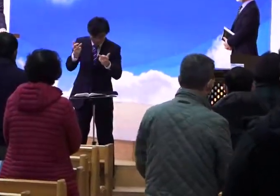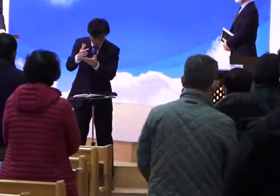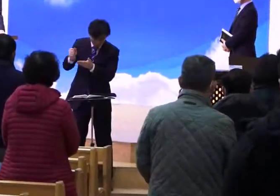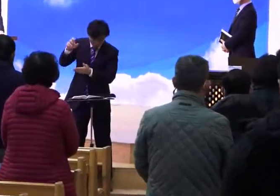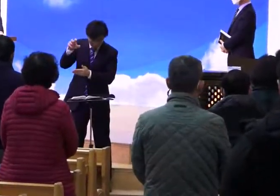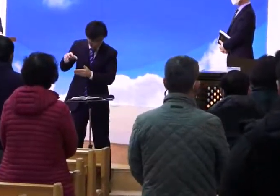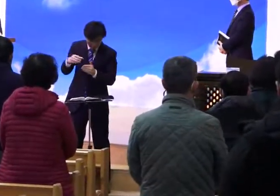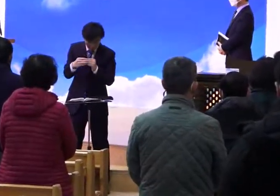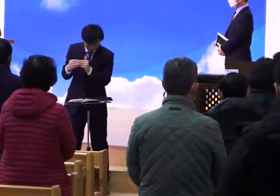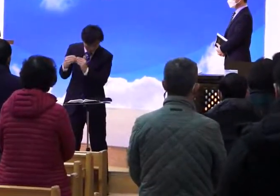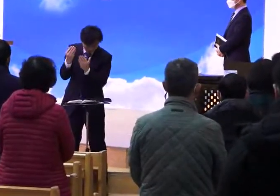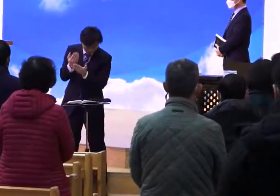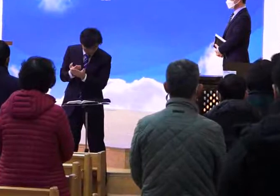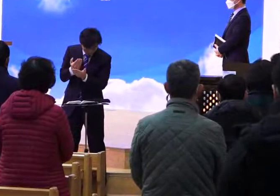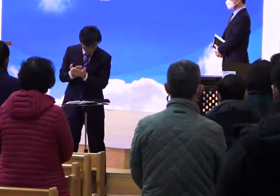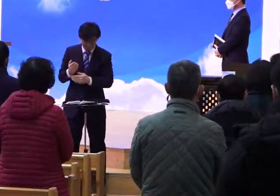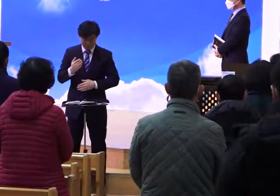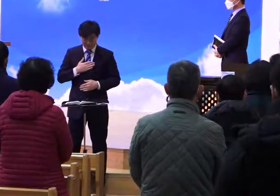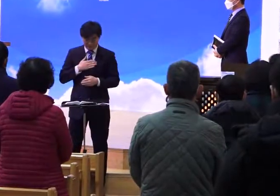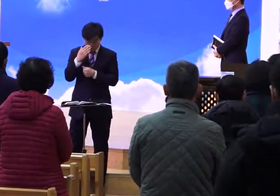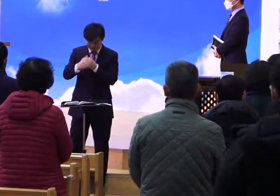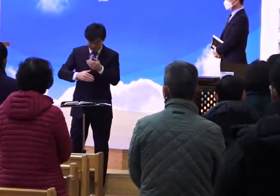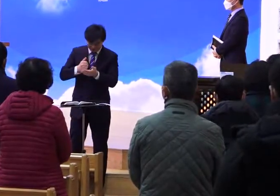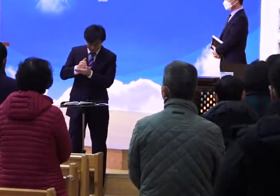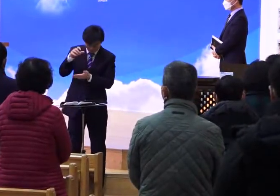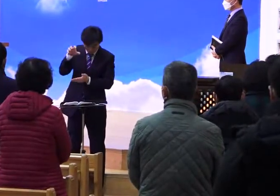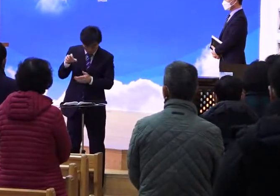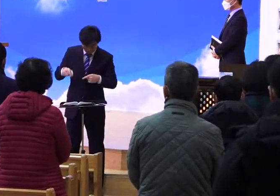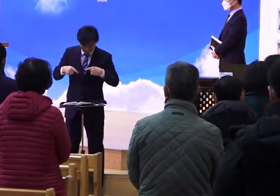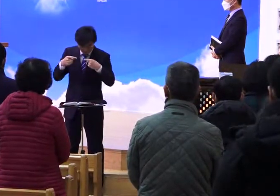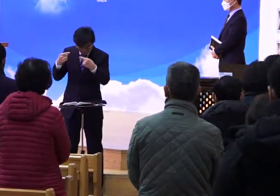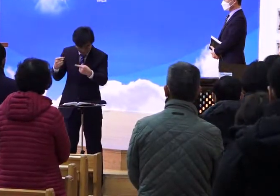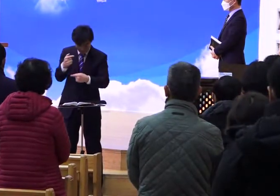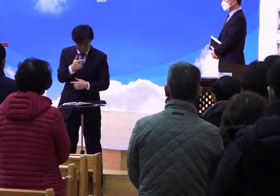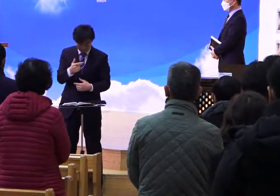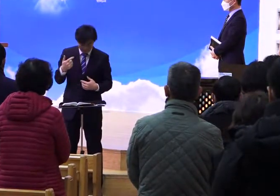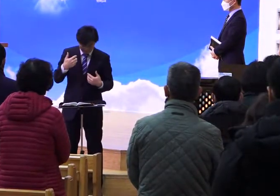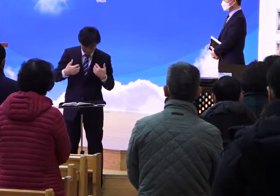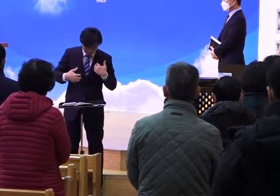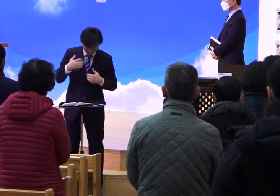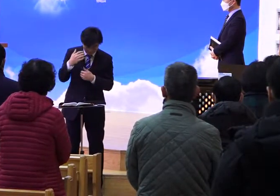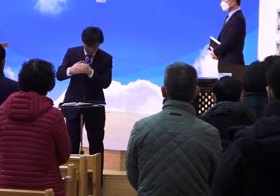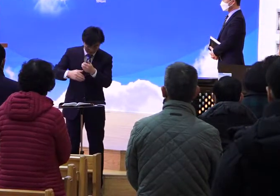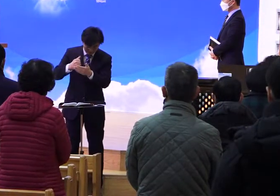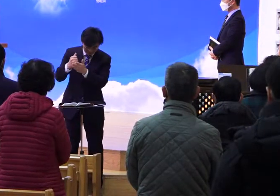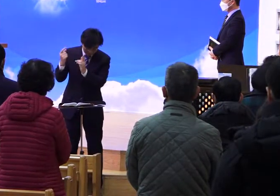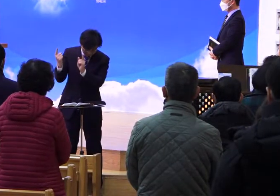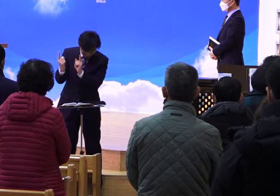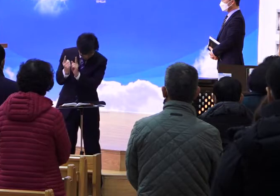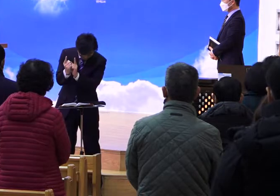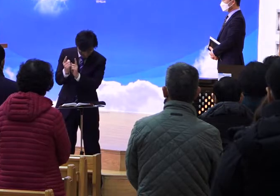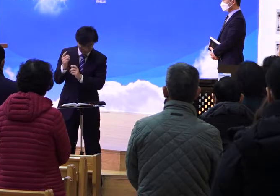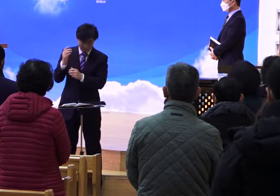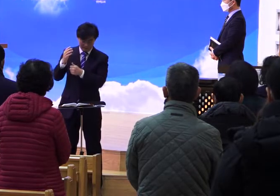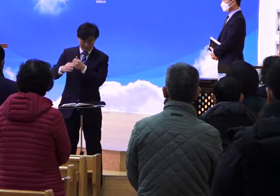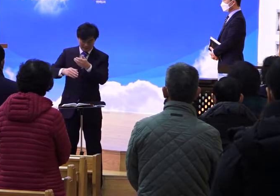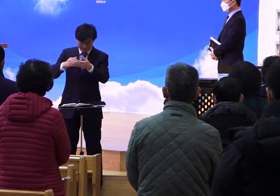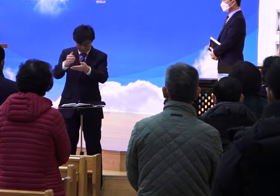하소서. 그런즉 내가 하나님의 제단에 나아가 나의 큰 기쁨의 하나님께 이르리이다. 하나님이여,